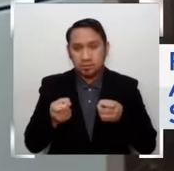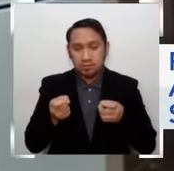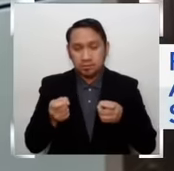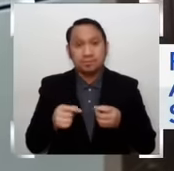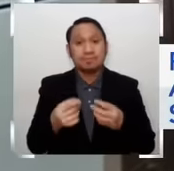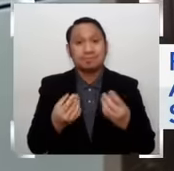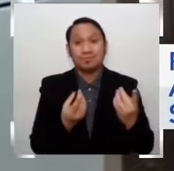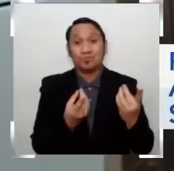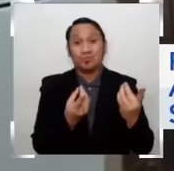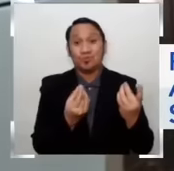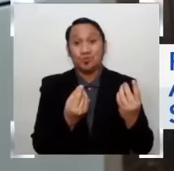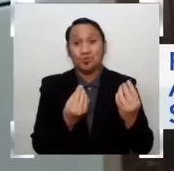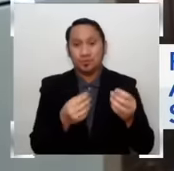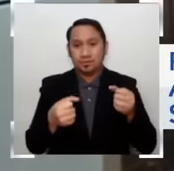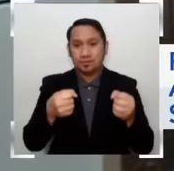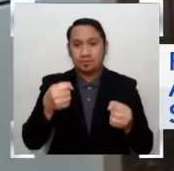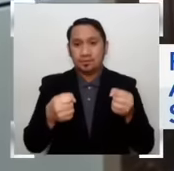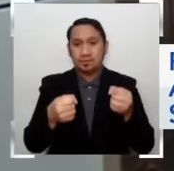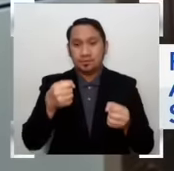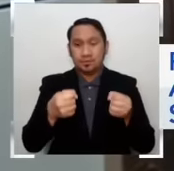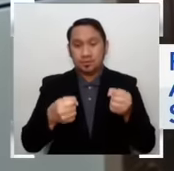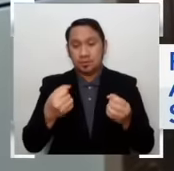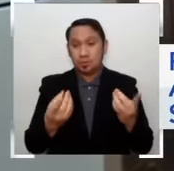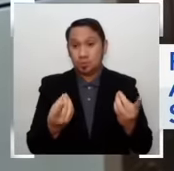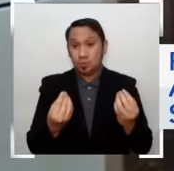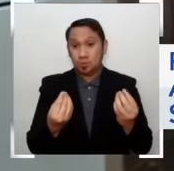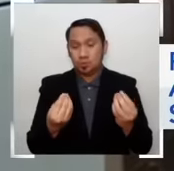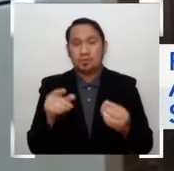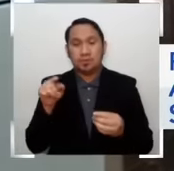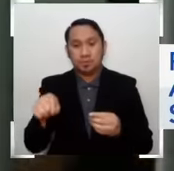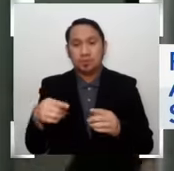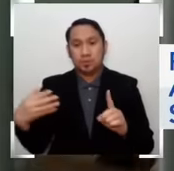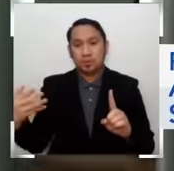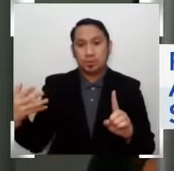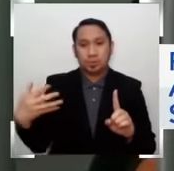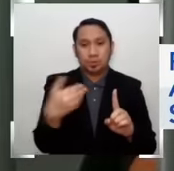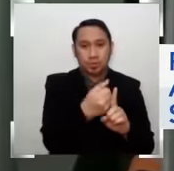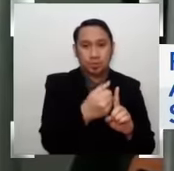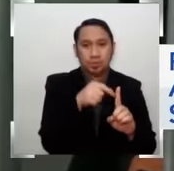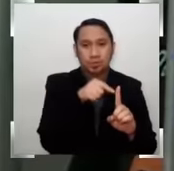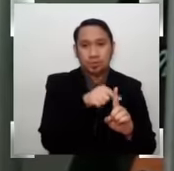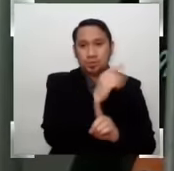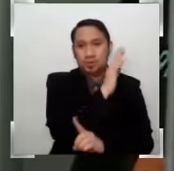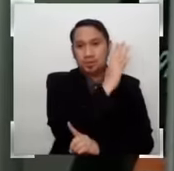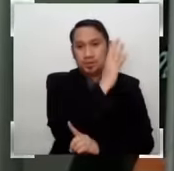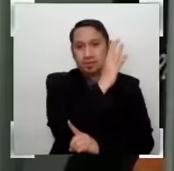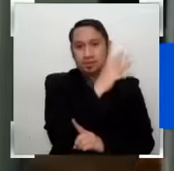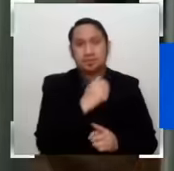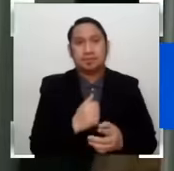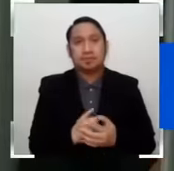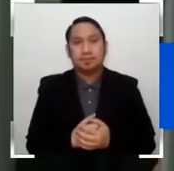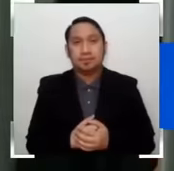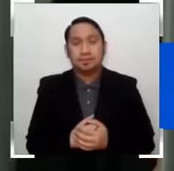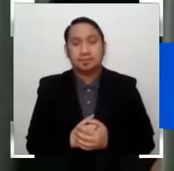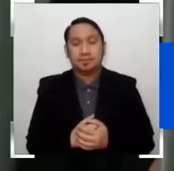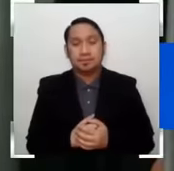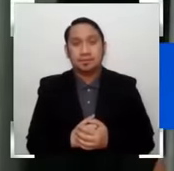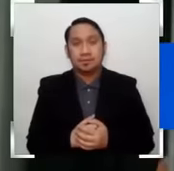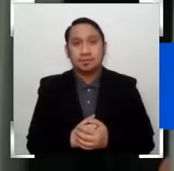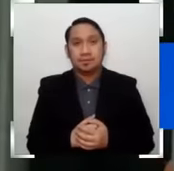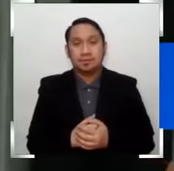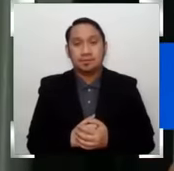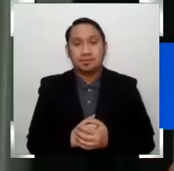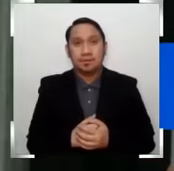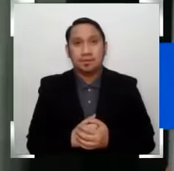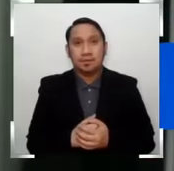driver ay binangga po niya sa isang puno ng akasya. Sa kanan, malalim. Ngayon sa kaliwa na nakita